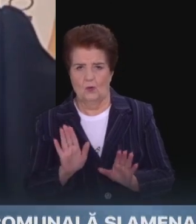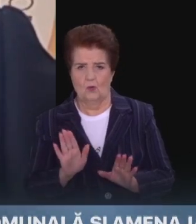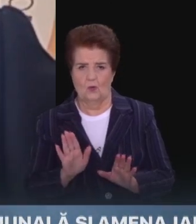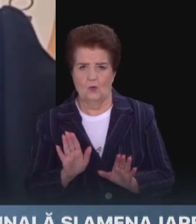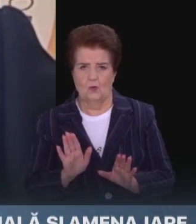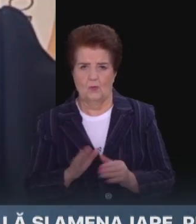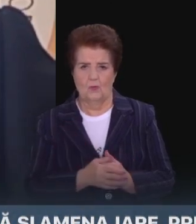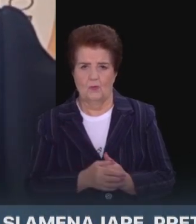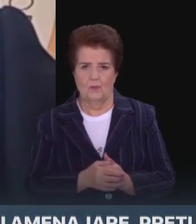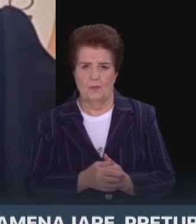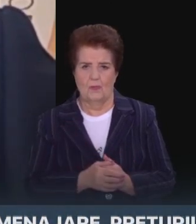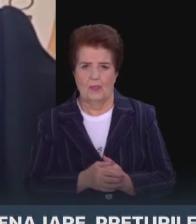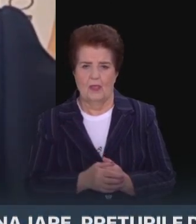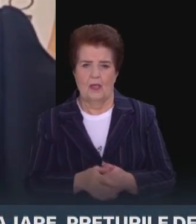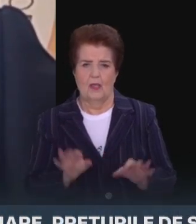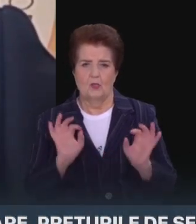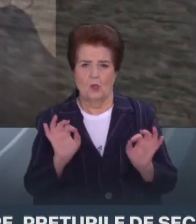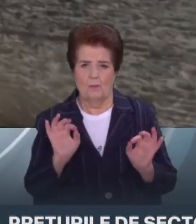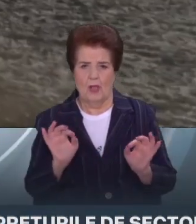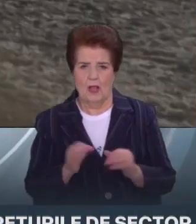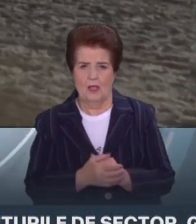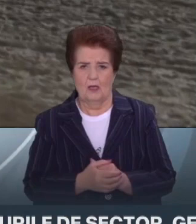constrânse, nu se simt destul de normal.